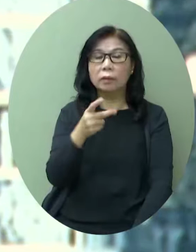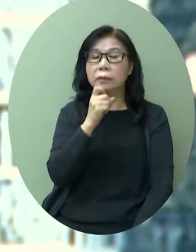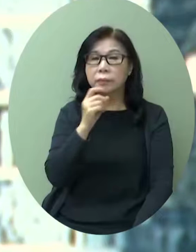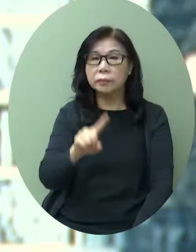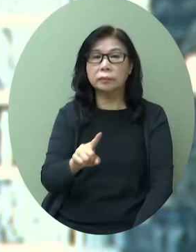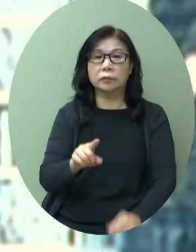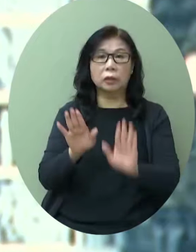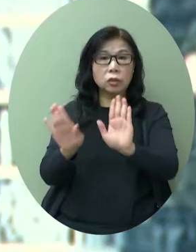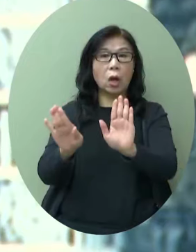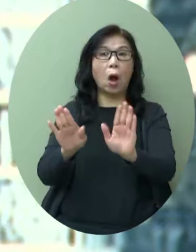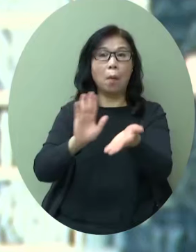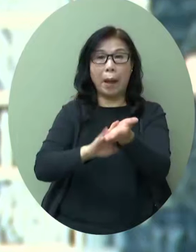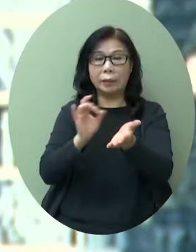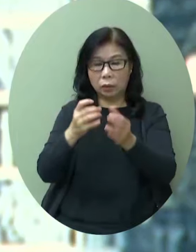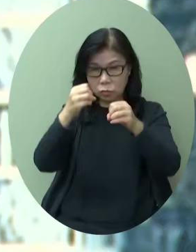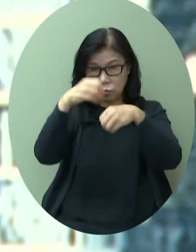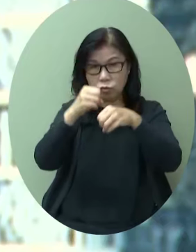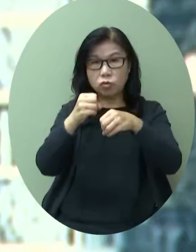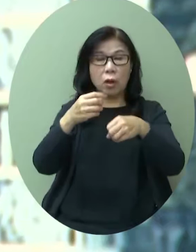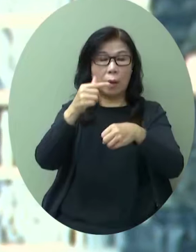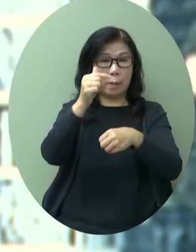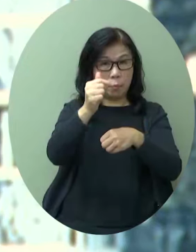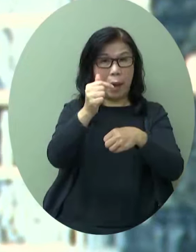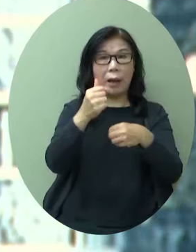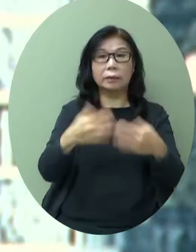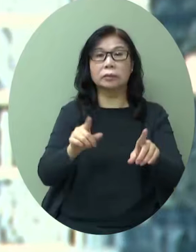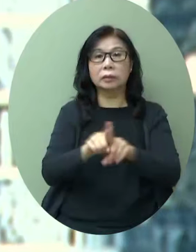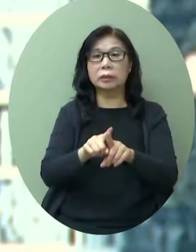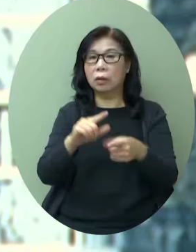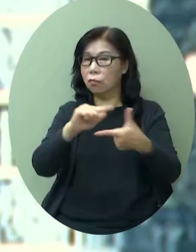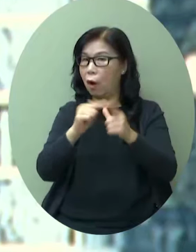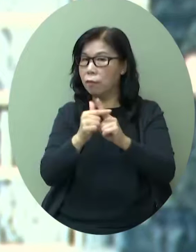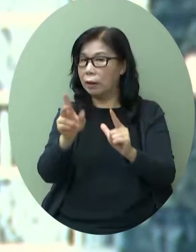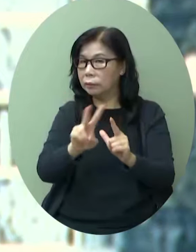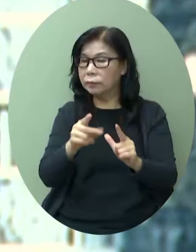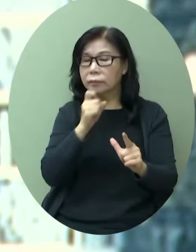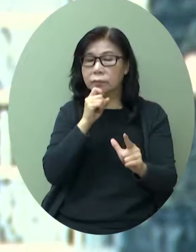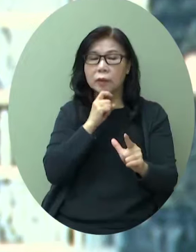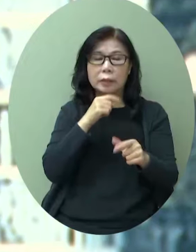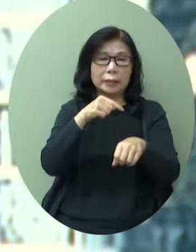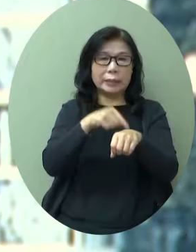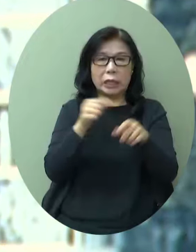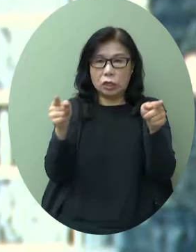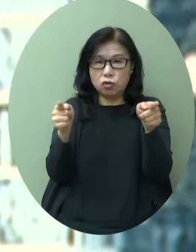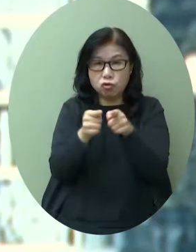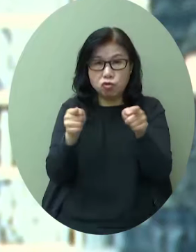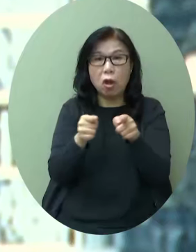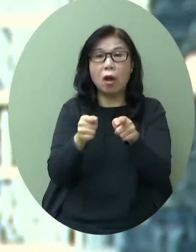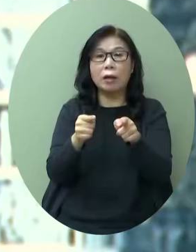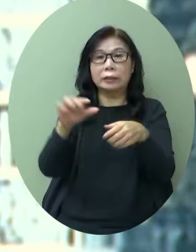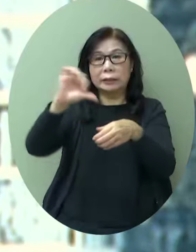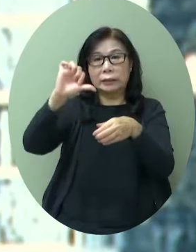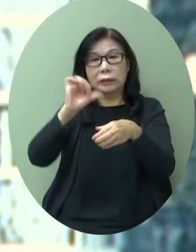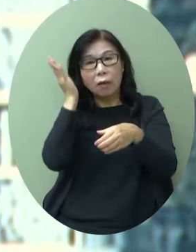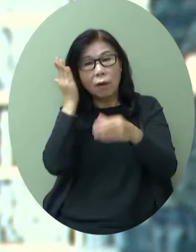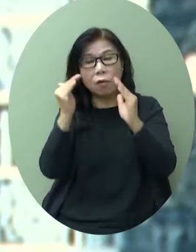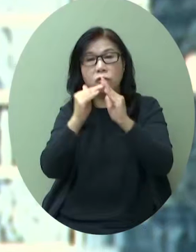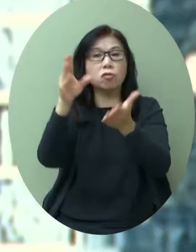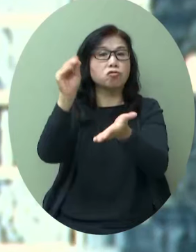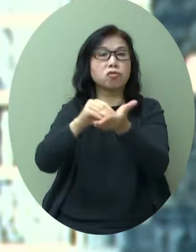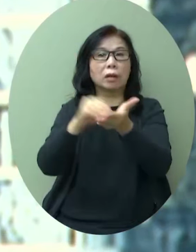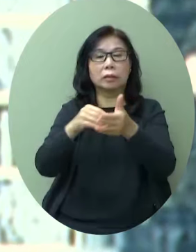個抗體嘅陽性嘅基礎呢嚟到縮短嗰個嘅喺指定